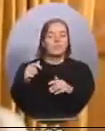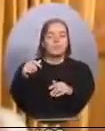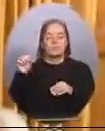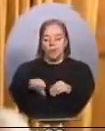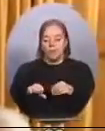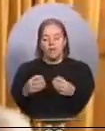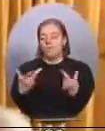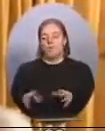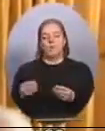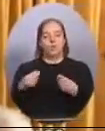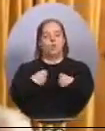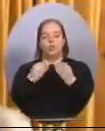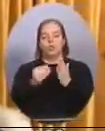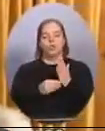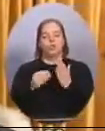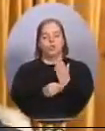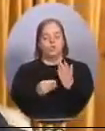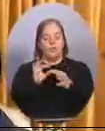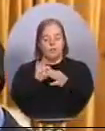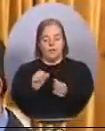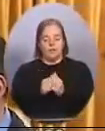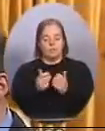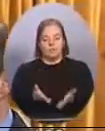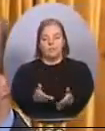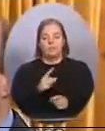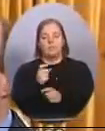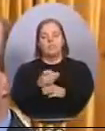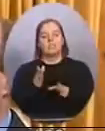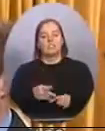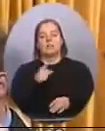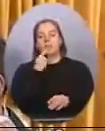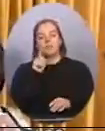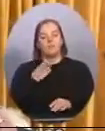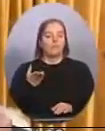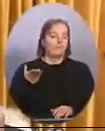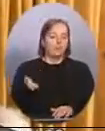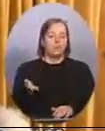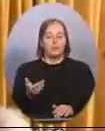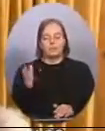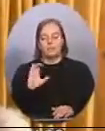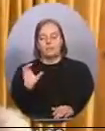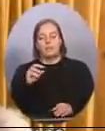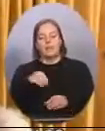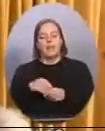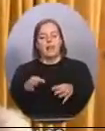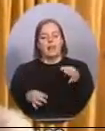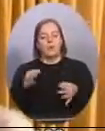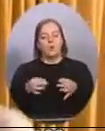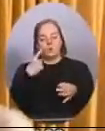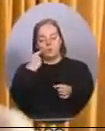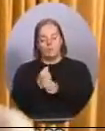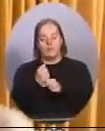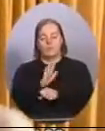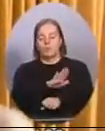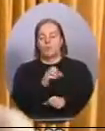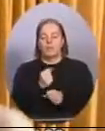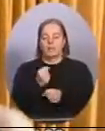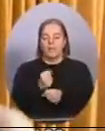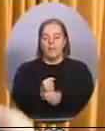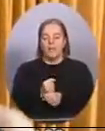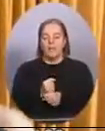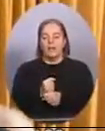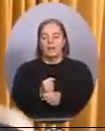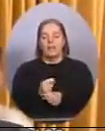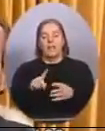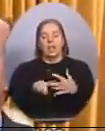lui transmettre les documents nécessaires. En fait, le directeur n'a pas d'autre choix que de poursuivre les conservateurs en cours pour faire sa job. Et comme par coïncidence,